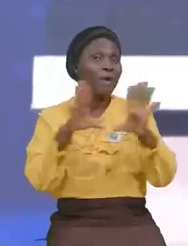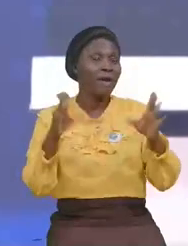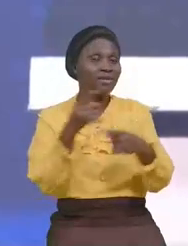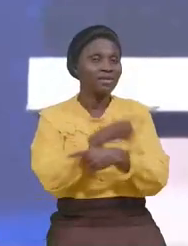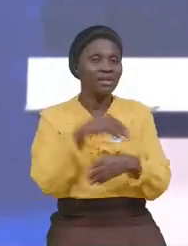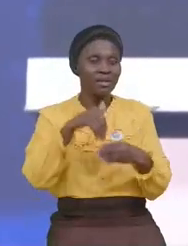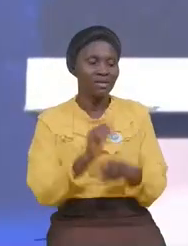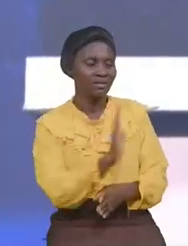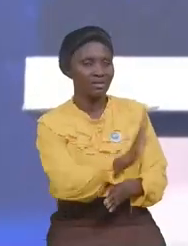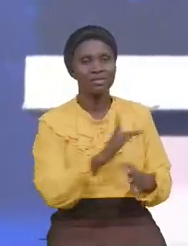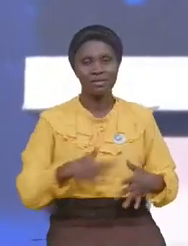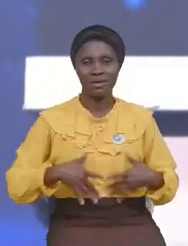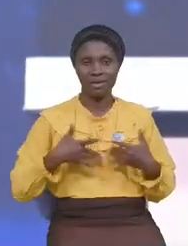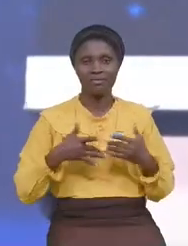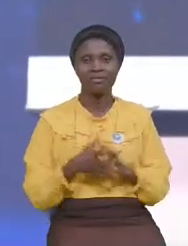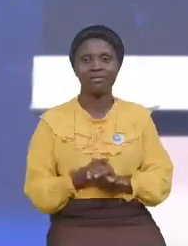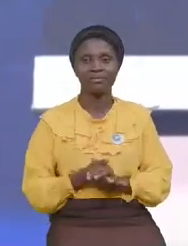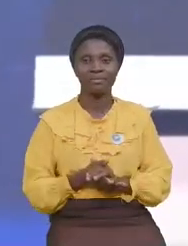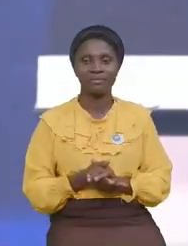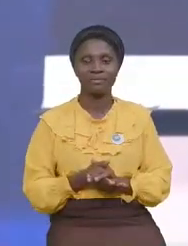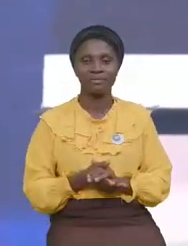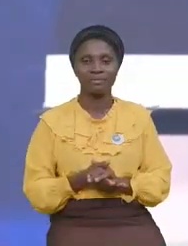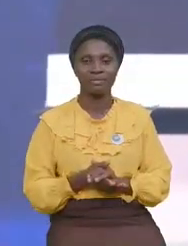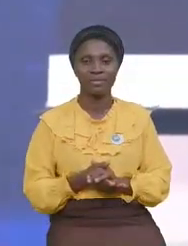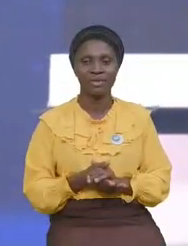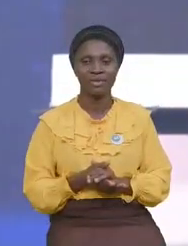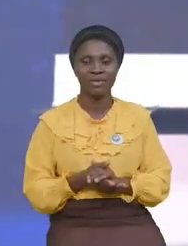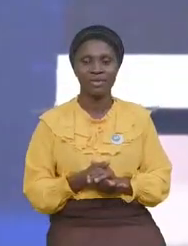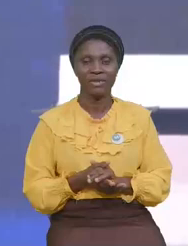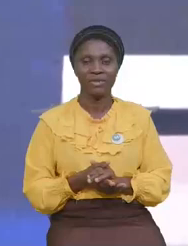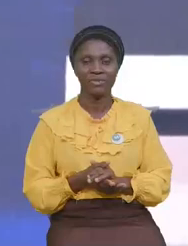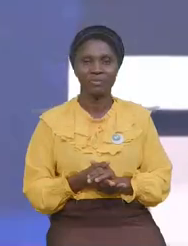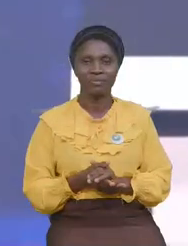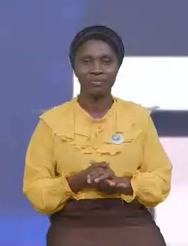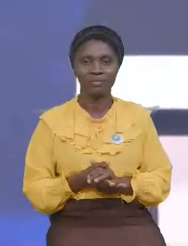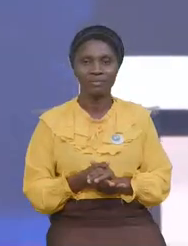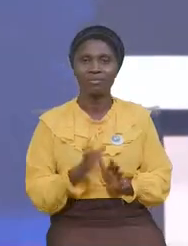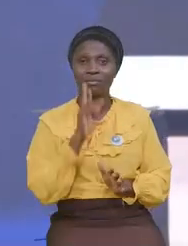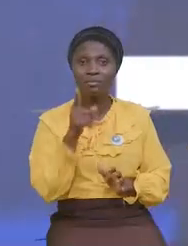jour éclairé. Un jour heureux dans sa vie.